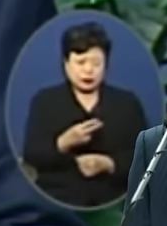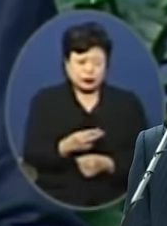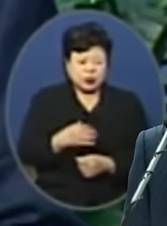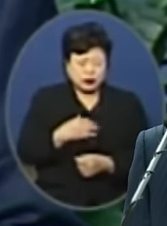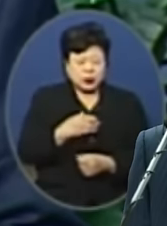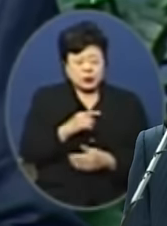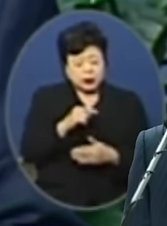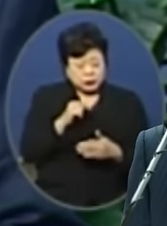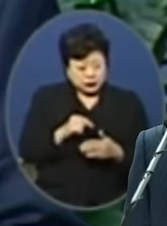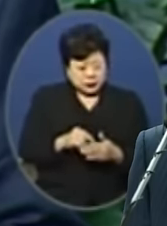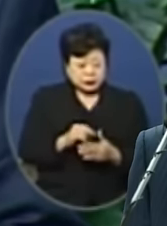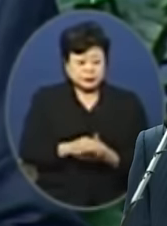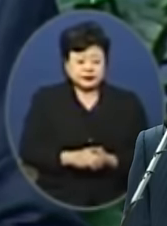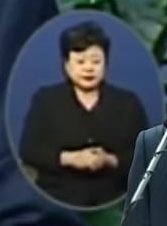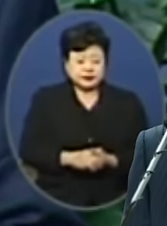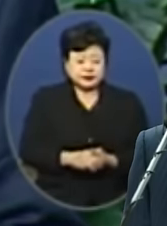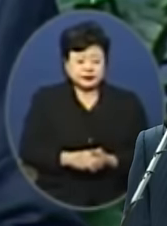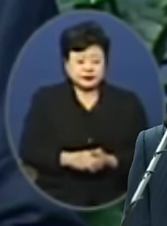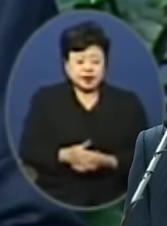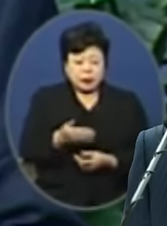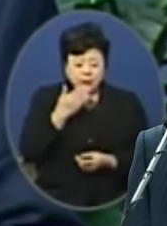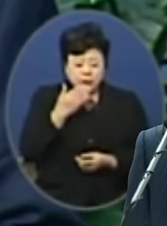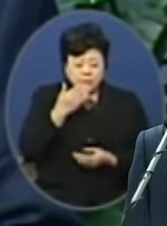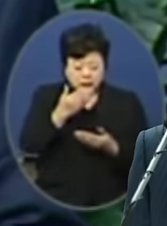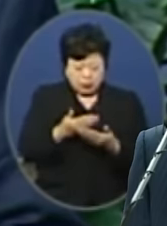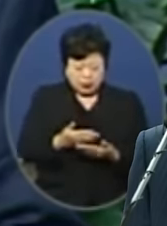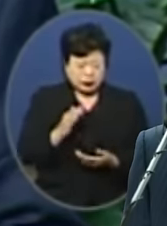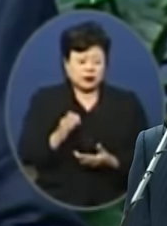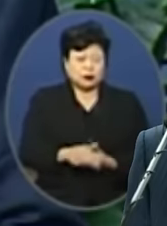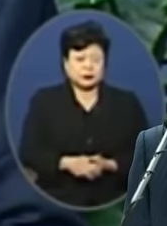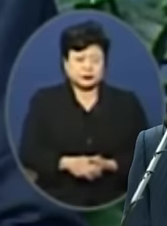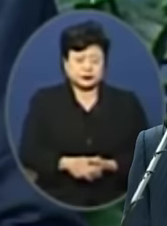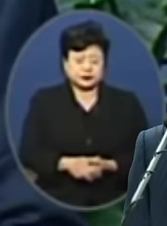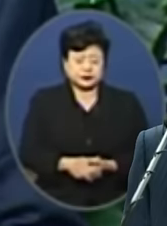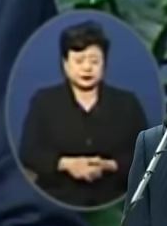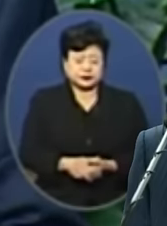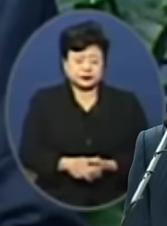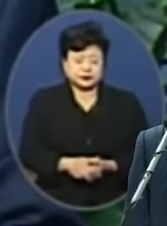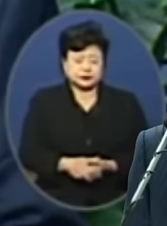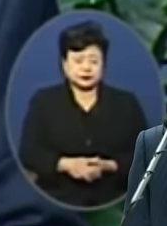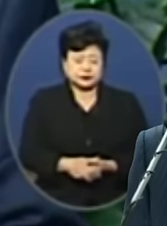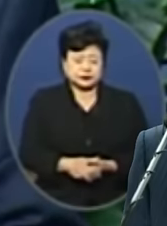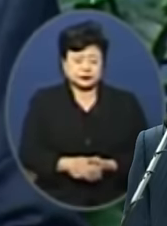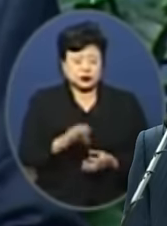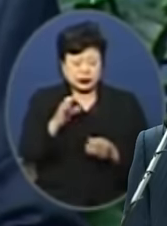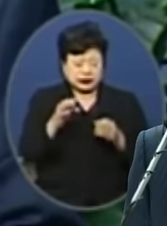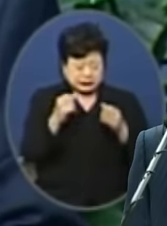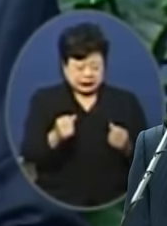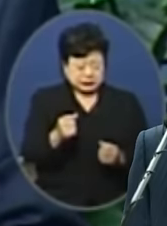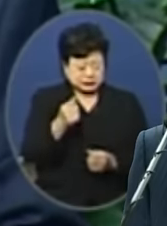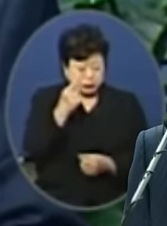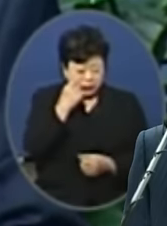괴로운 가운데서 먹을 것을 먹고 그러고도 오래 사느냐 하면